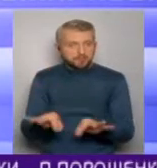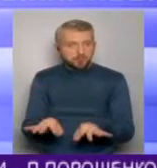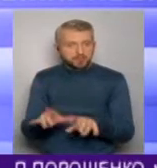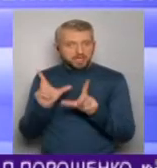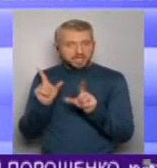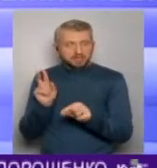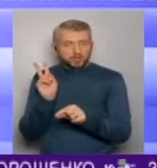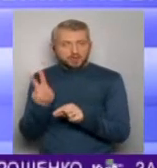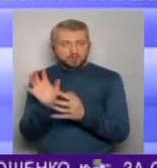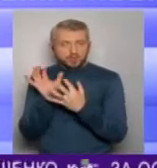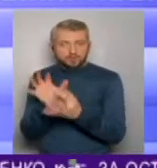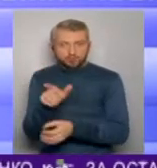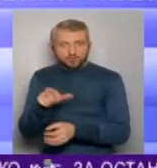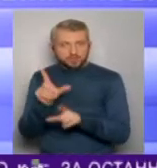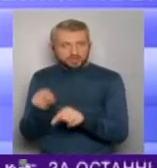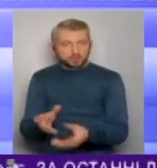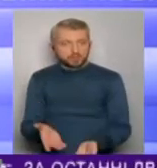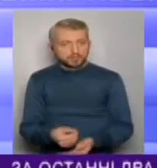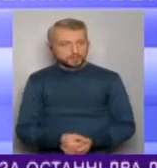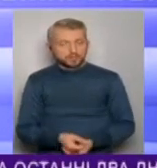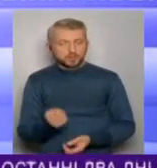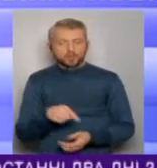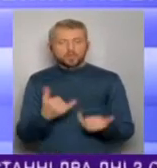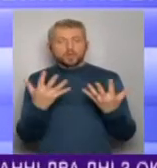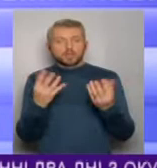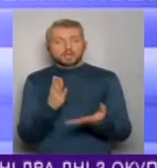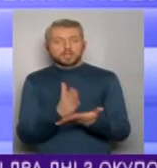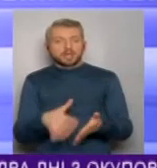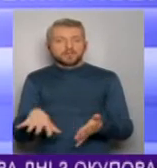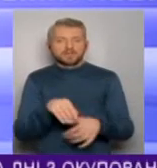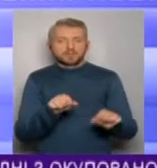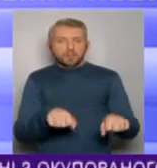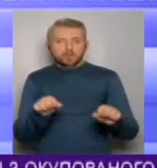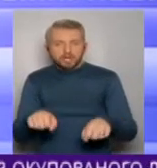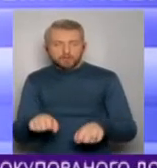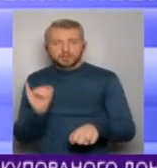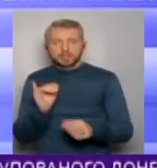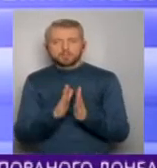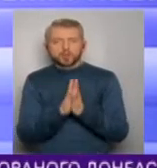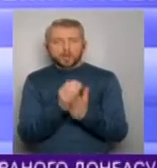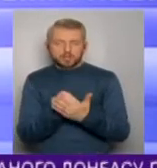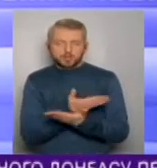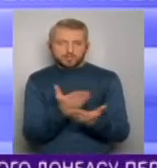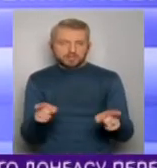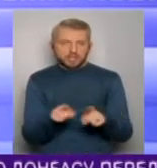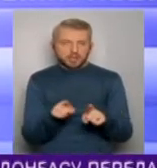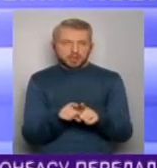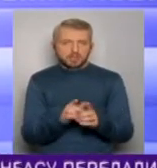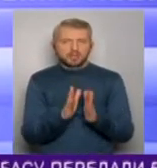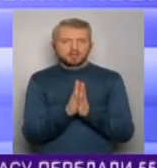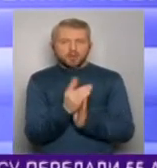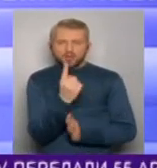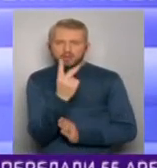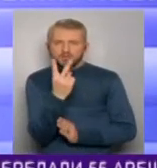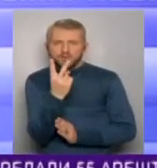і везе пасажирів. Тому на сьогоднішній день є всі можливості І прохання в мене до вас таке: залишите на